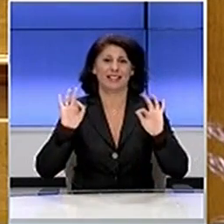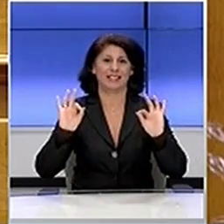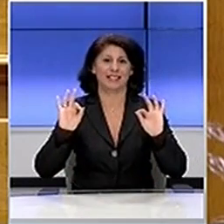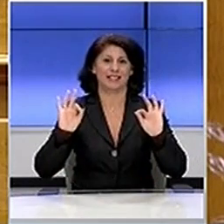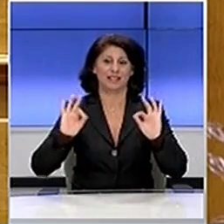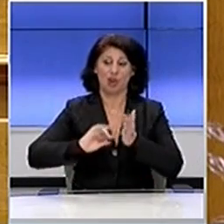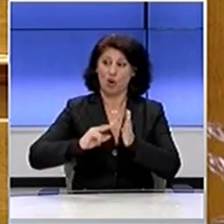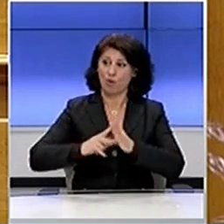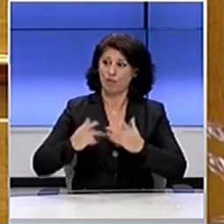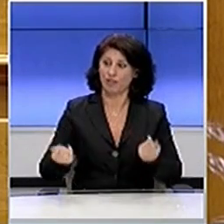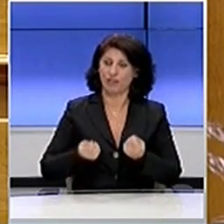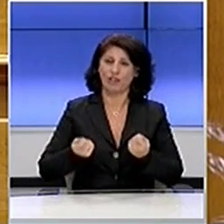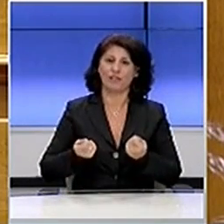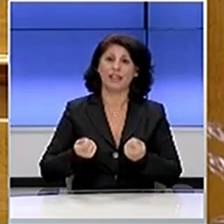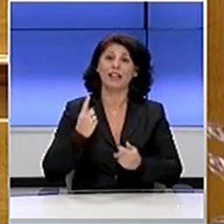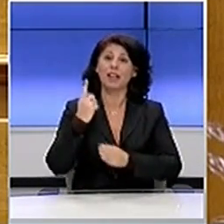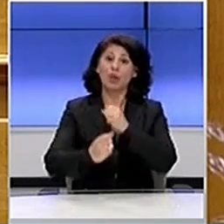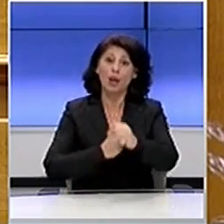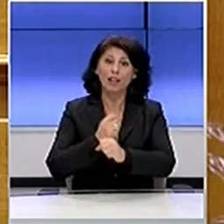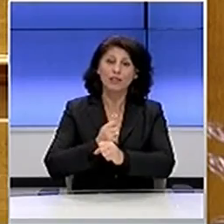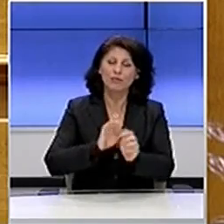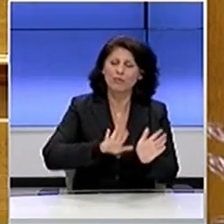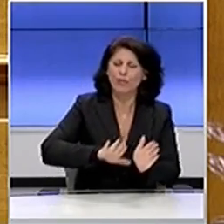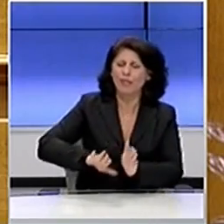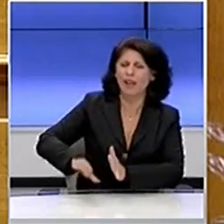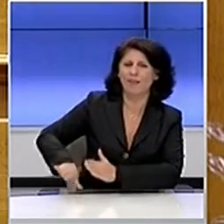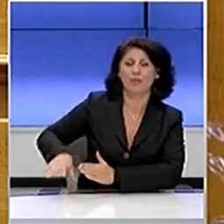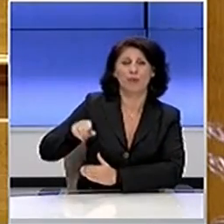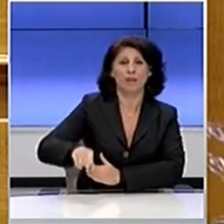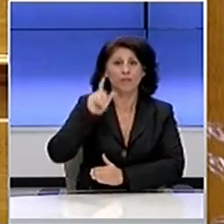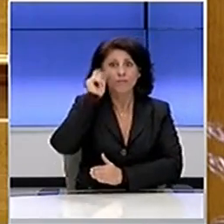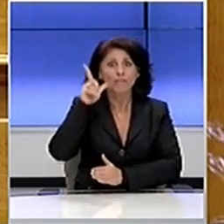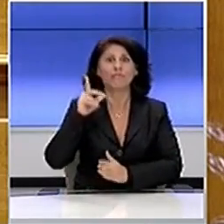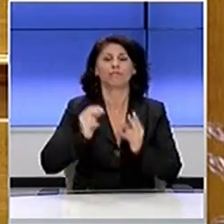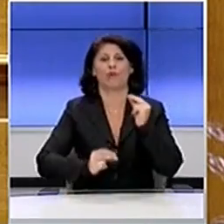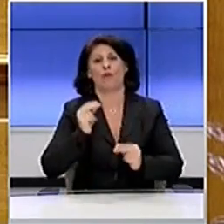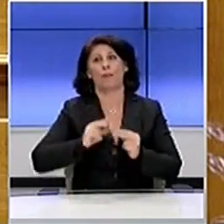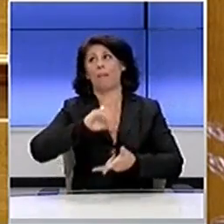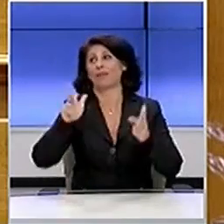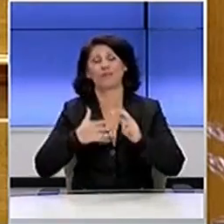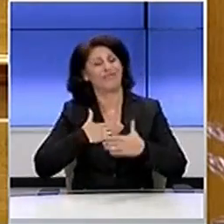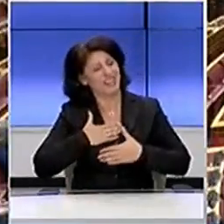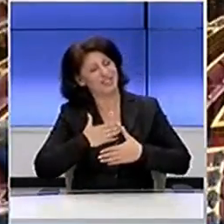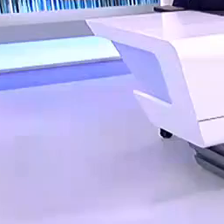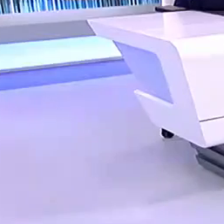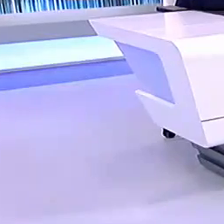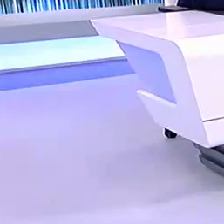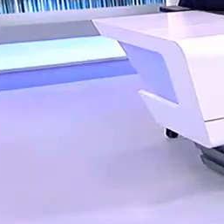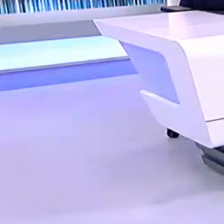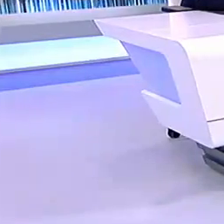και η χρονιά που θα έχουμε αφήσει οριστικά πίσω μας αυτή την πρωτοφανή περιπέτεια. Σας ευχαριστώ.